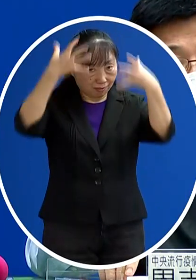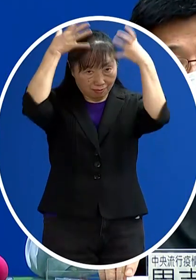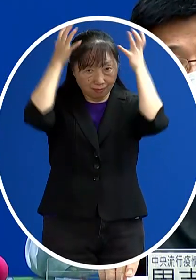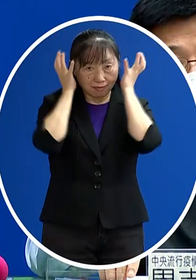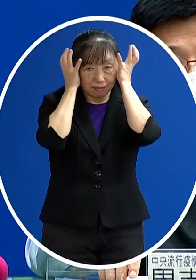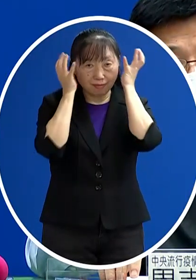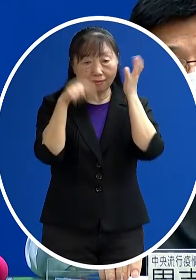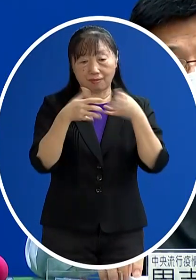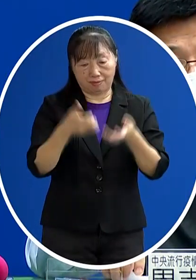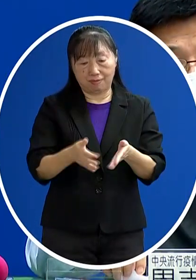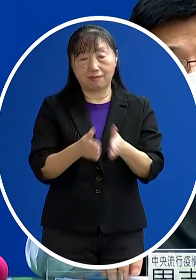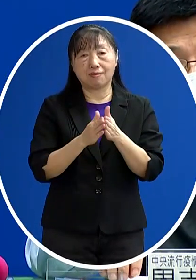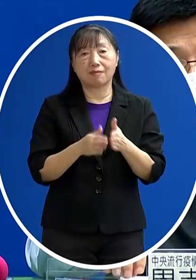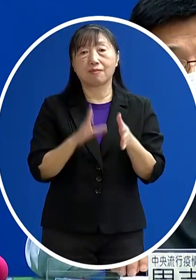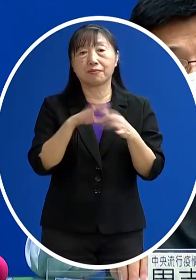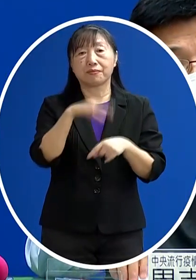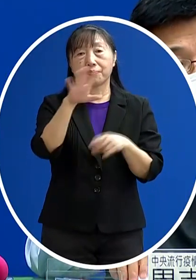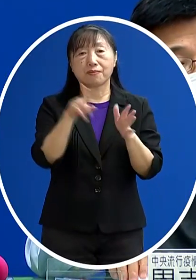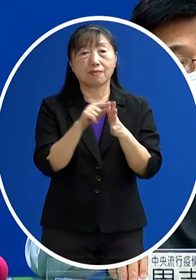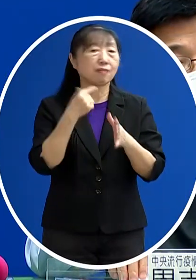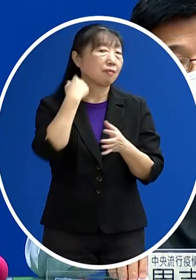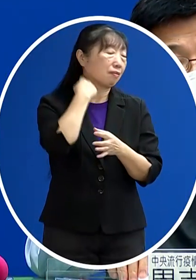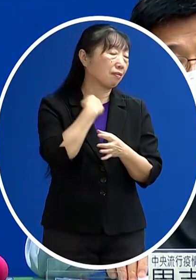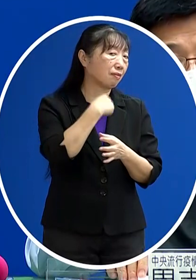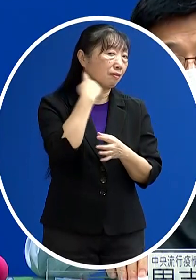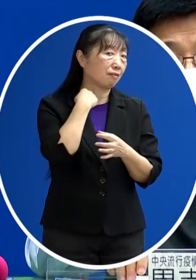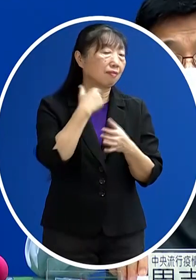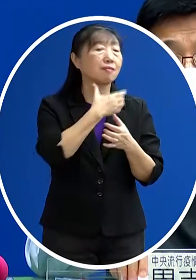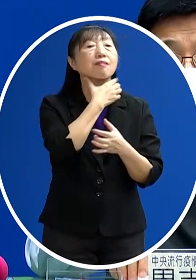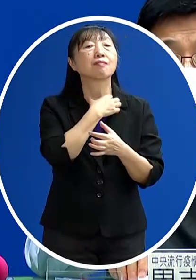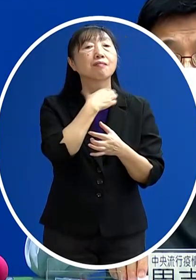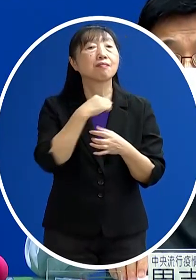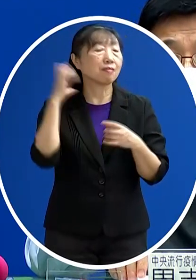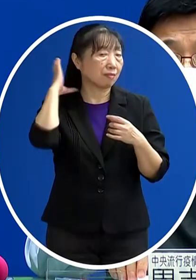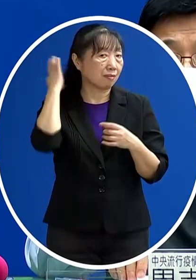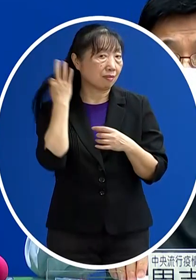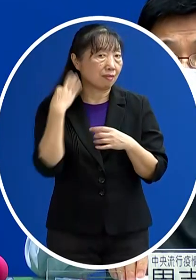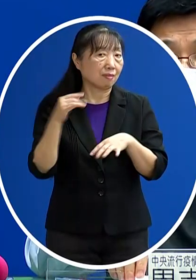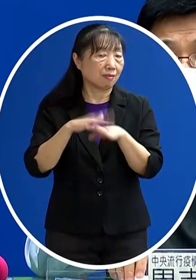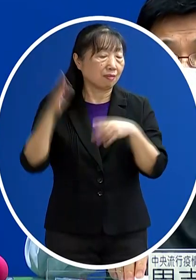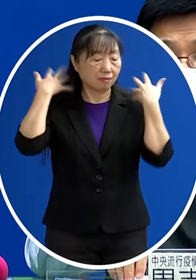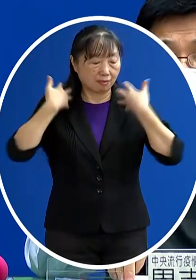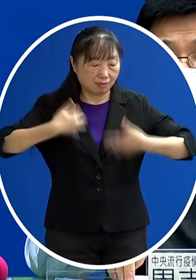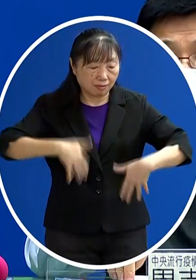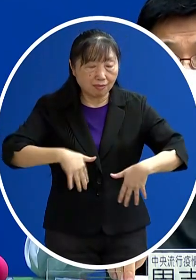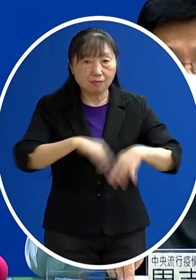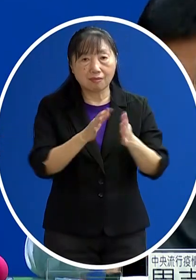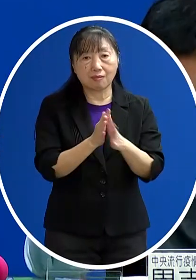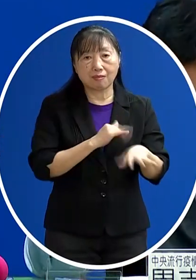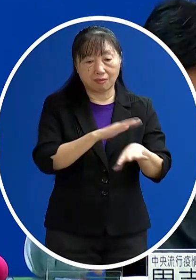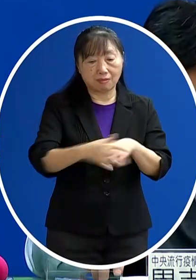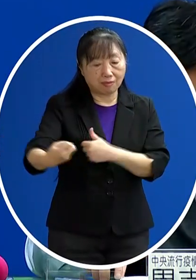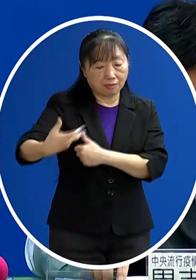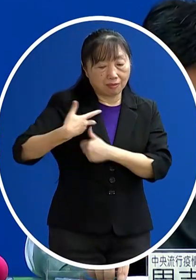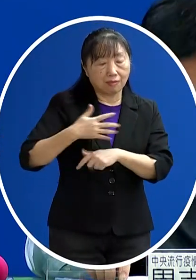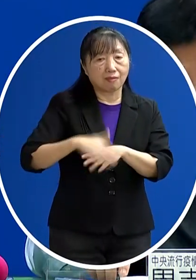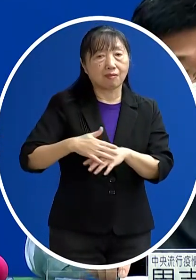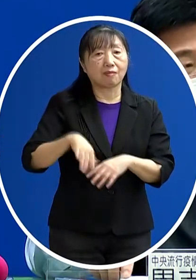以免說這個頭頸部這邊有一些這個頭髮會曝露出來另外在脖子這個部分的這個